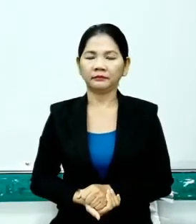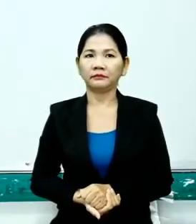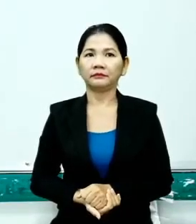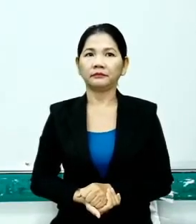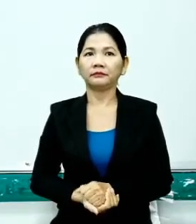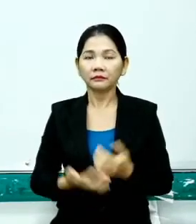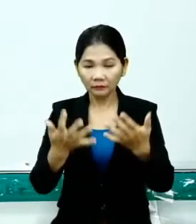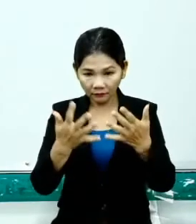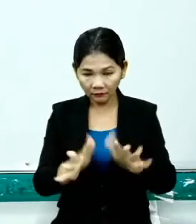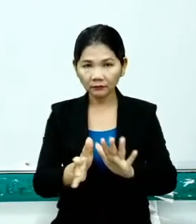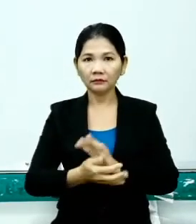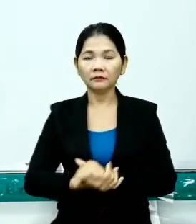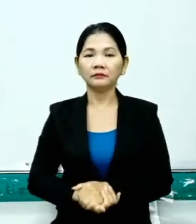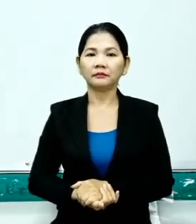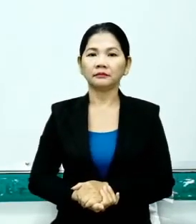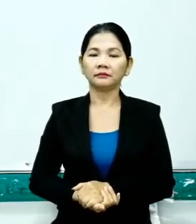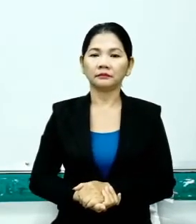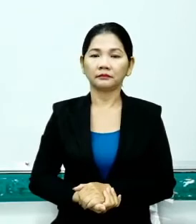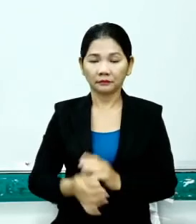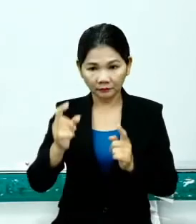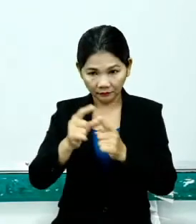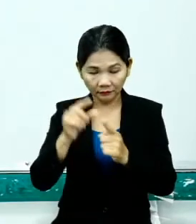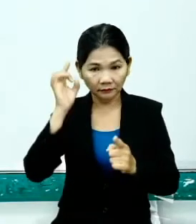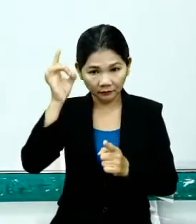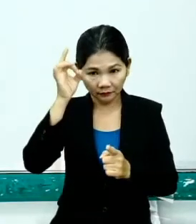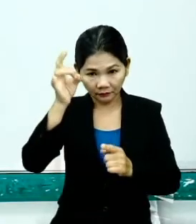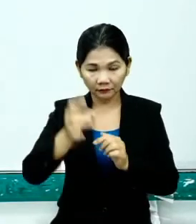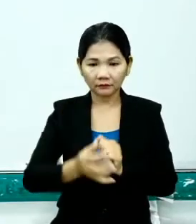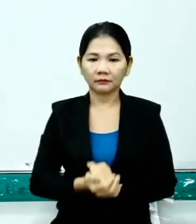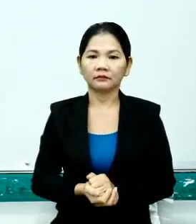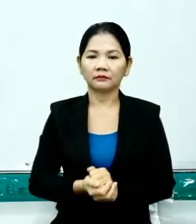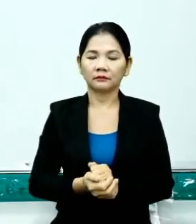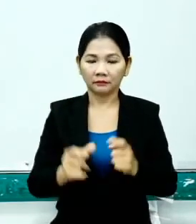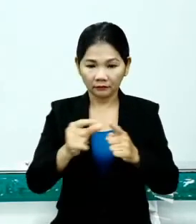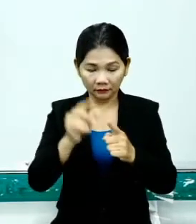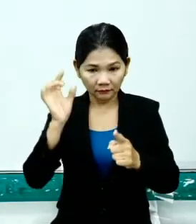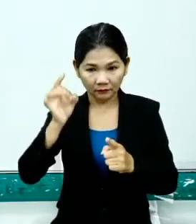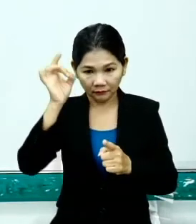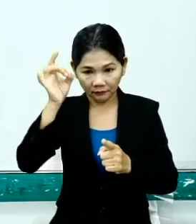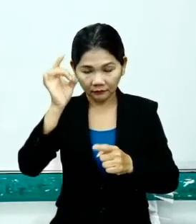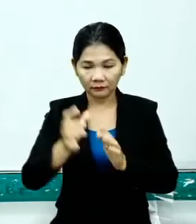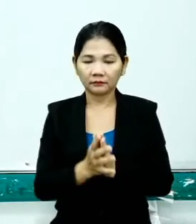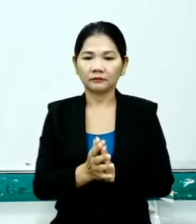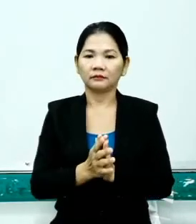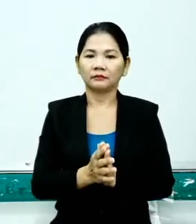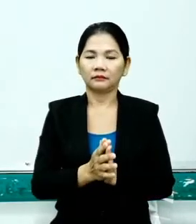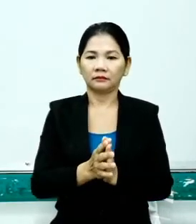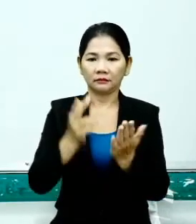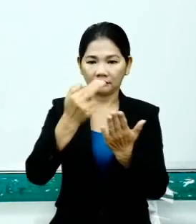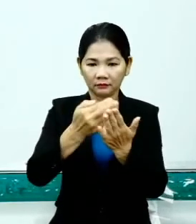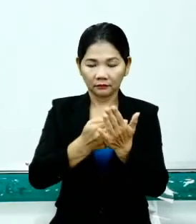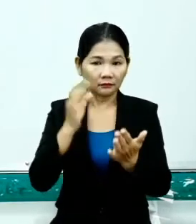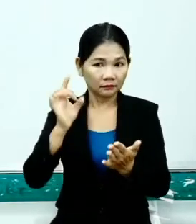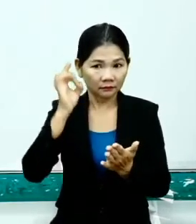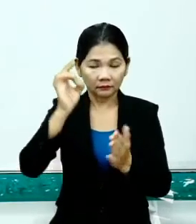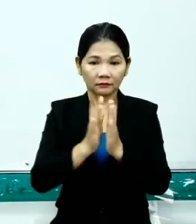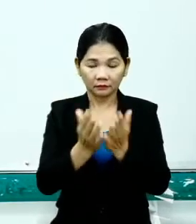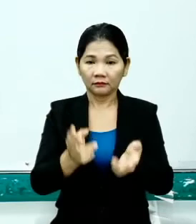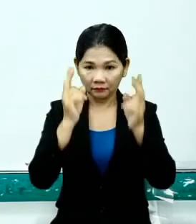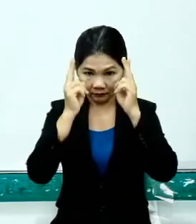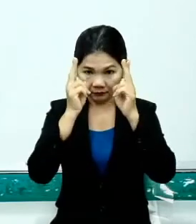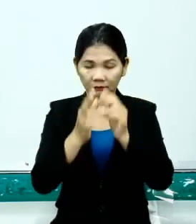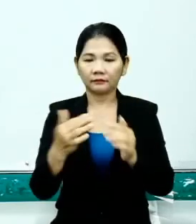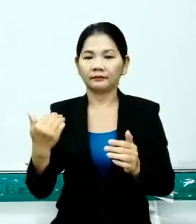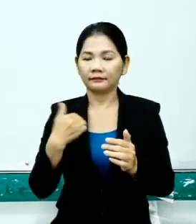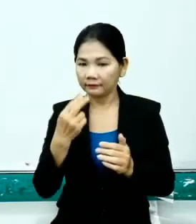Ta hụt nè con. Chà, chân này khu bình dưỡng nè. Chà, bình dưỡng biển này thật nó khăn nóng bạc tiên nụ cọm. Nên xịp hơi sạc sạc cô rồi bỏ dường.